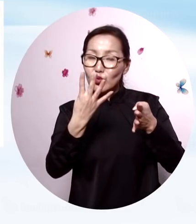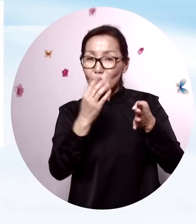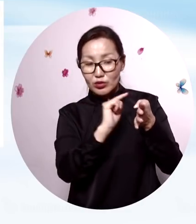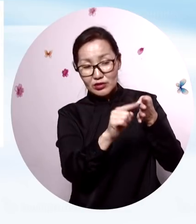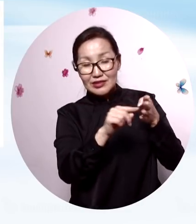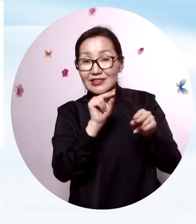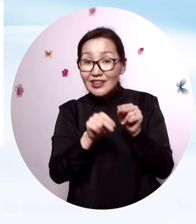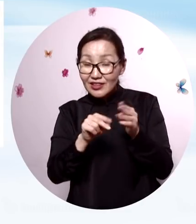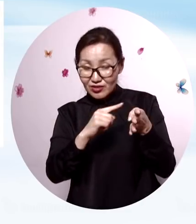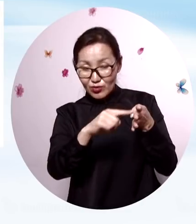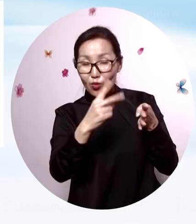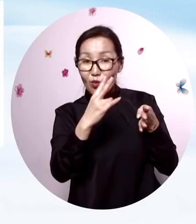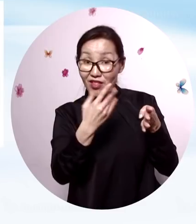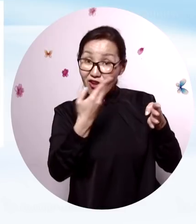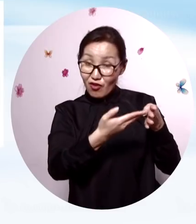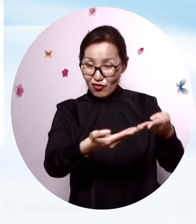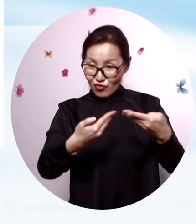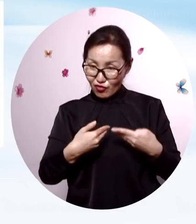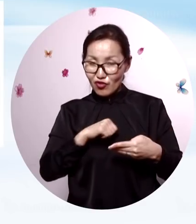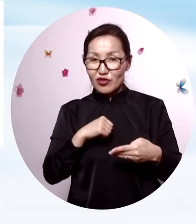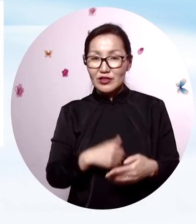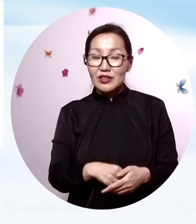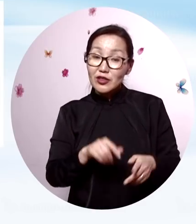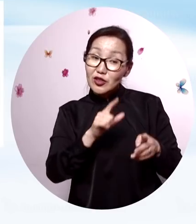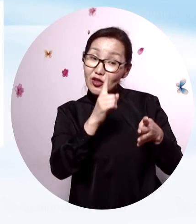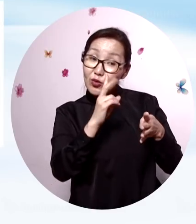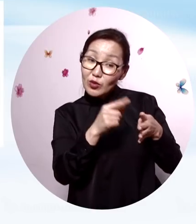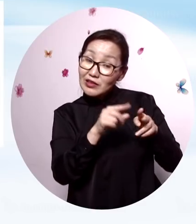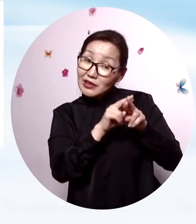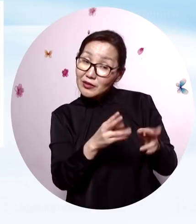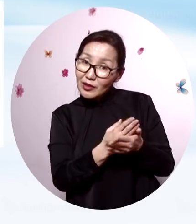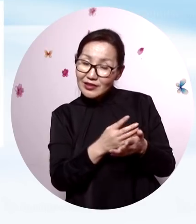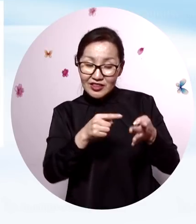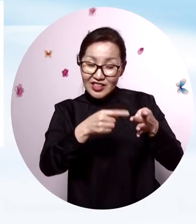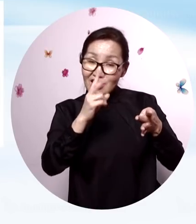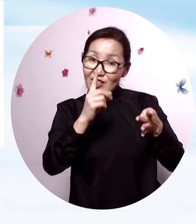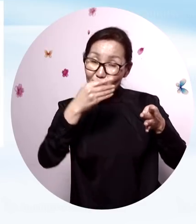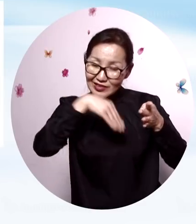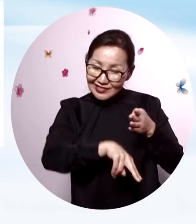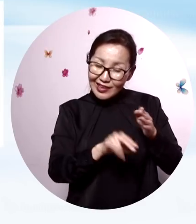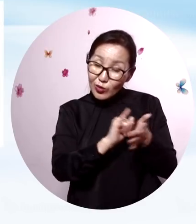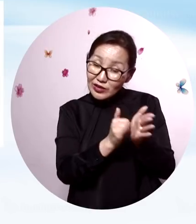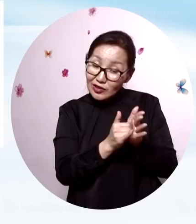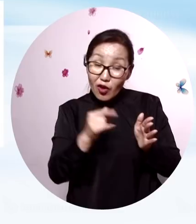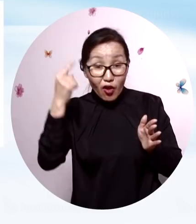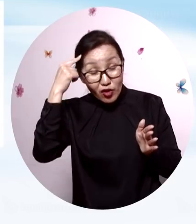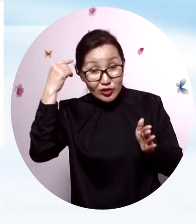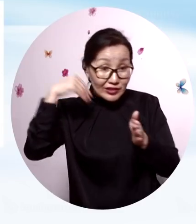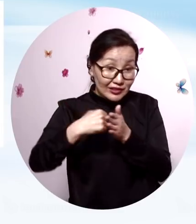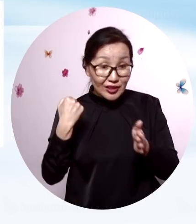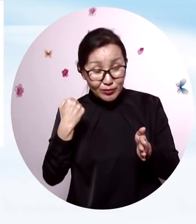байна. Их өгүүлбэрээс хэлцүүгийг ялган таньж байгаа эсэхээ. Хэлцүүгийн далд утгыг ойлгож чадаж байгаа